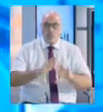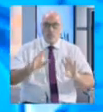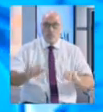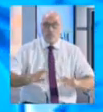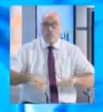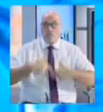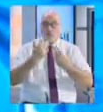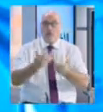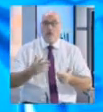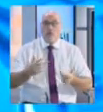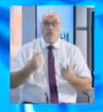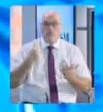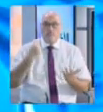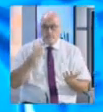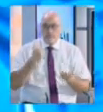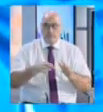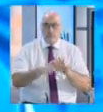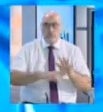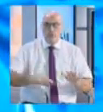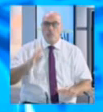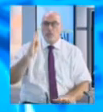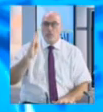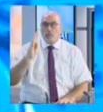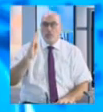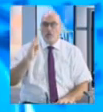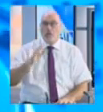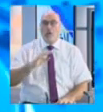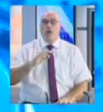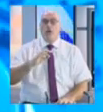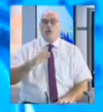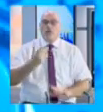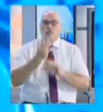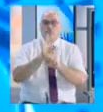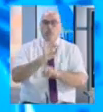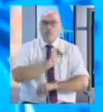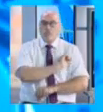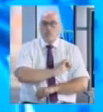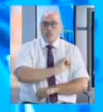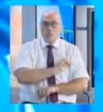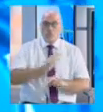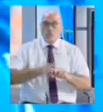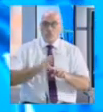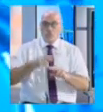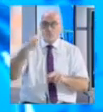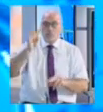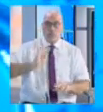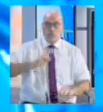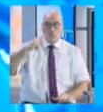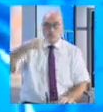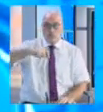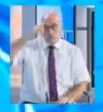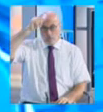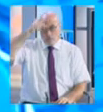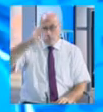خلفتها الحرائق بمنطقة البرابطية بالقالة، حيث قدم التعازي باسم رئيس الجمهورية السيد عبد